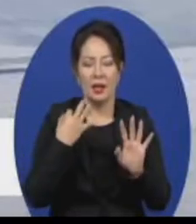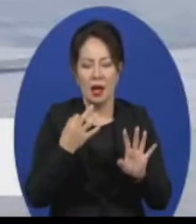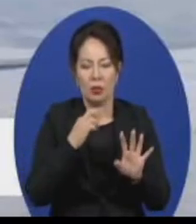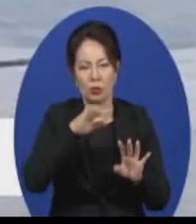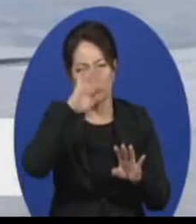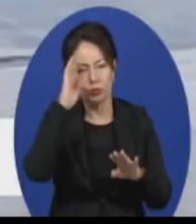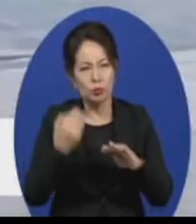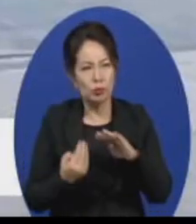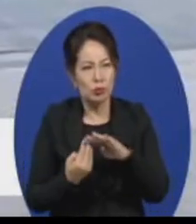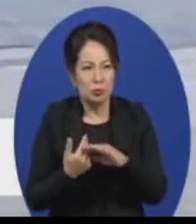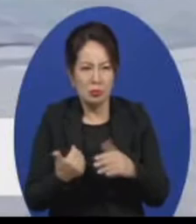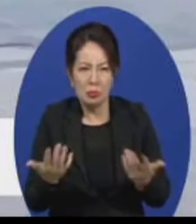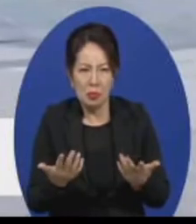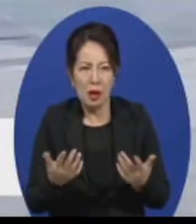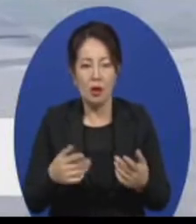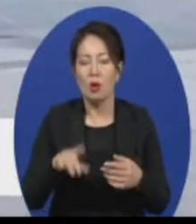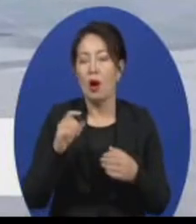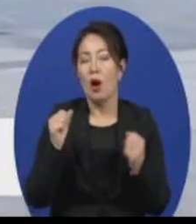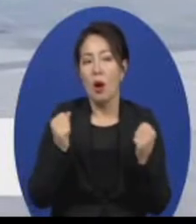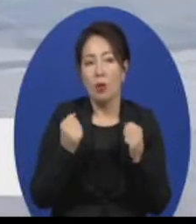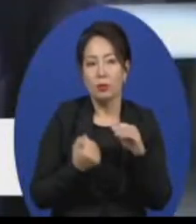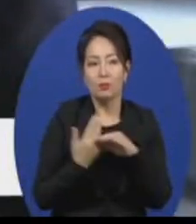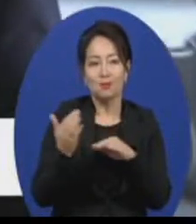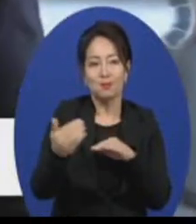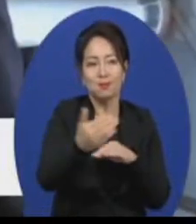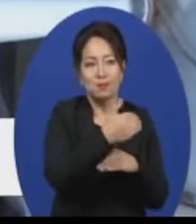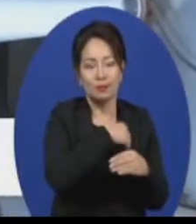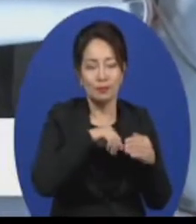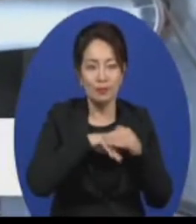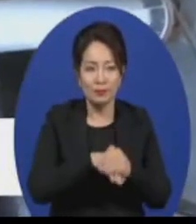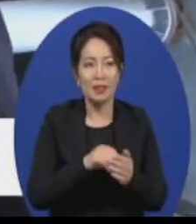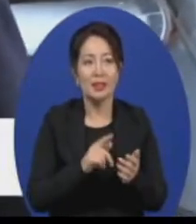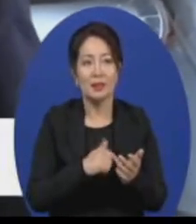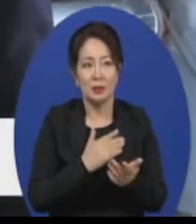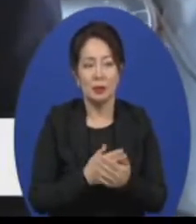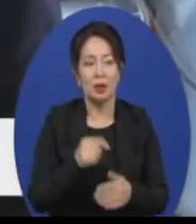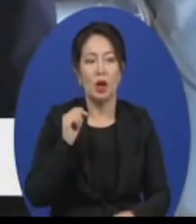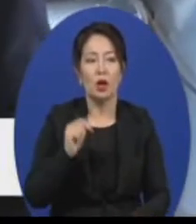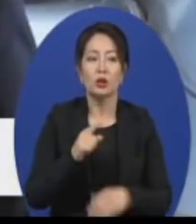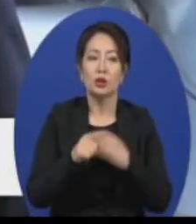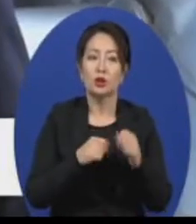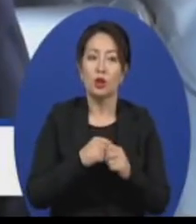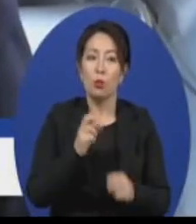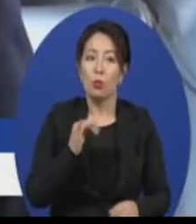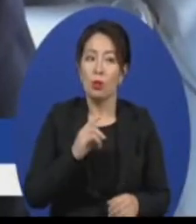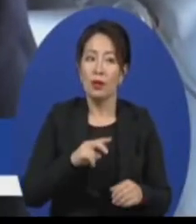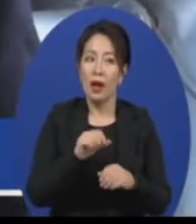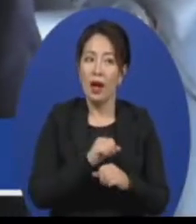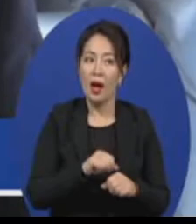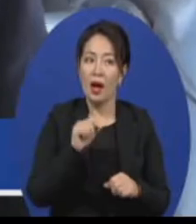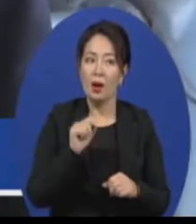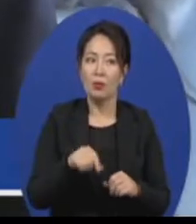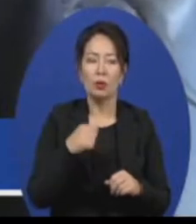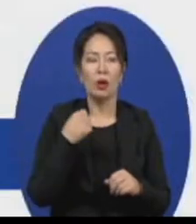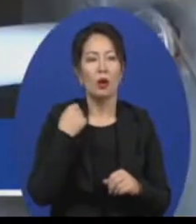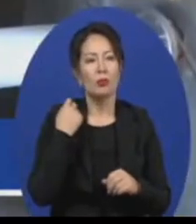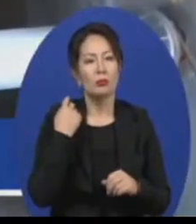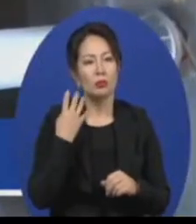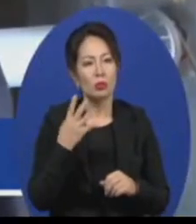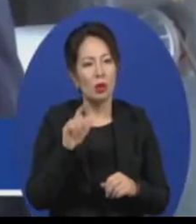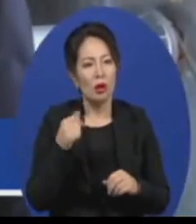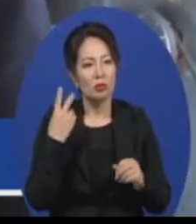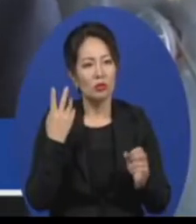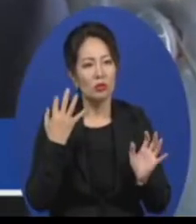тааруулсан өвс тэжээлийн нөөц бүрдүүлэх шаардлагатай байгаа юм байна. Өнөө жил Булган аймгийн хувьд нийт 4.2 сая толгой мал өвлжих тооцоотой